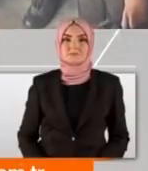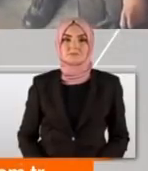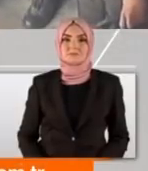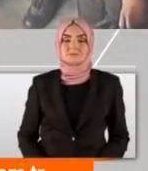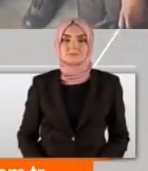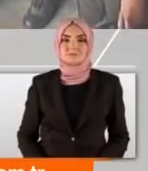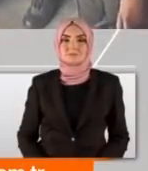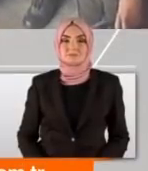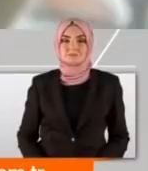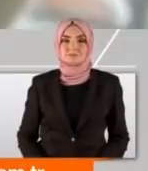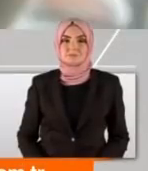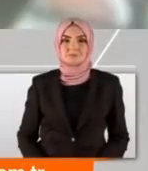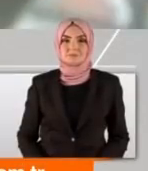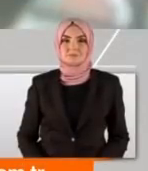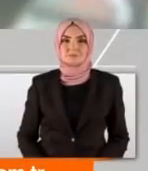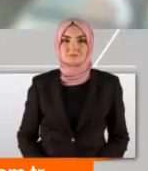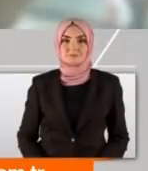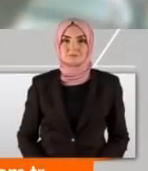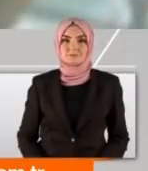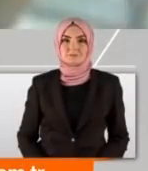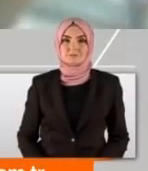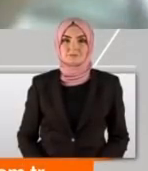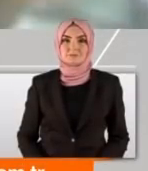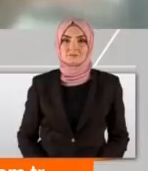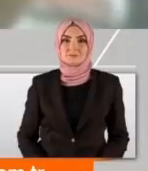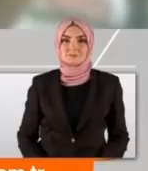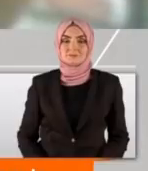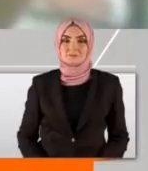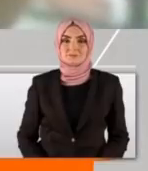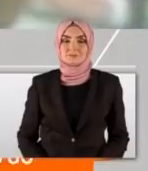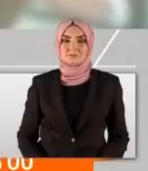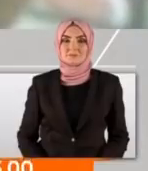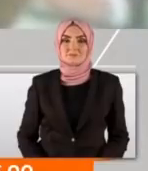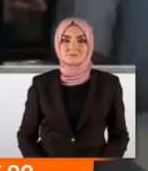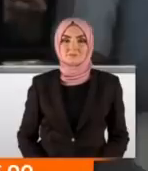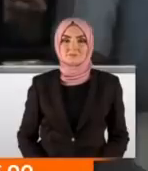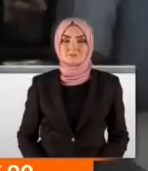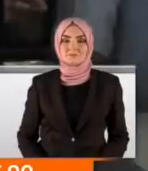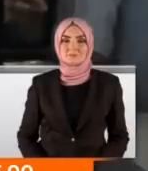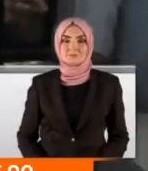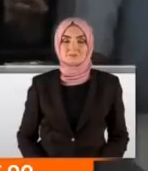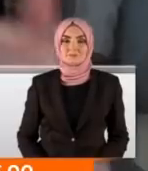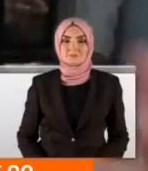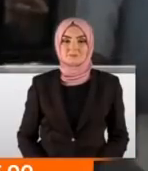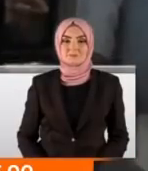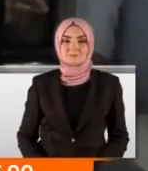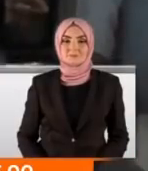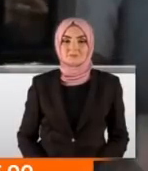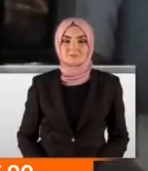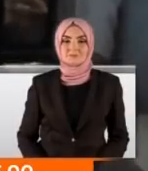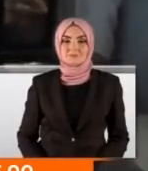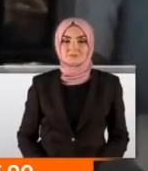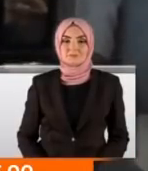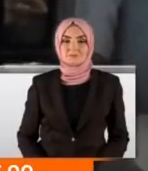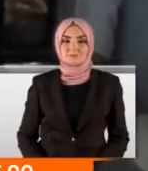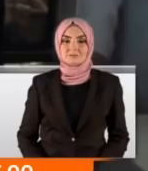iki polis otasıyla birlikte polis memuru geldi. Ellerinde böyle joplarla bize saldırdılar. Biz de burada